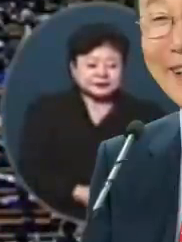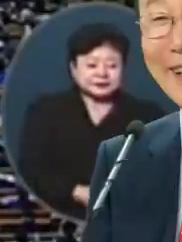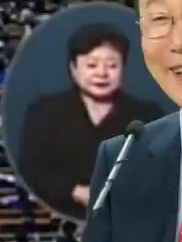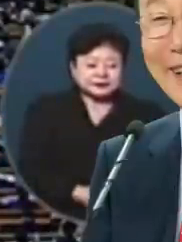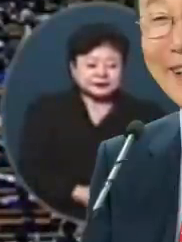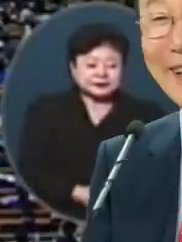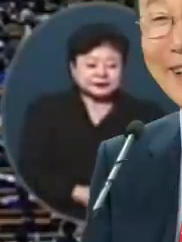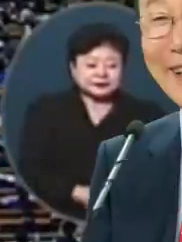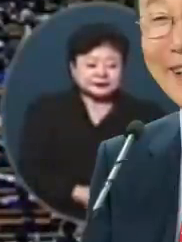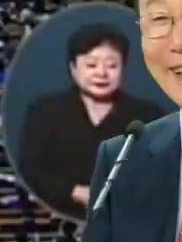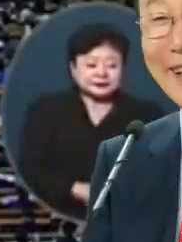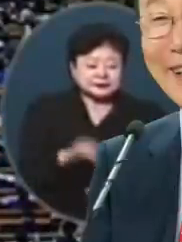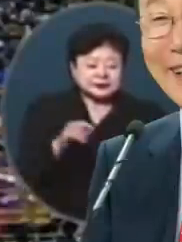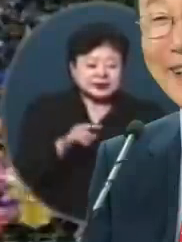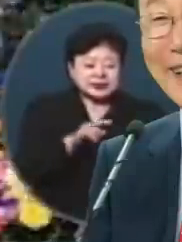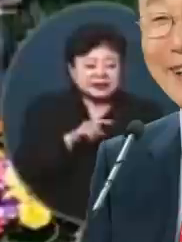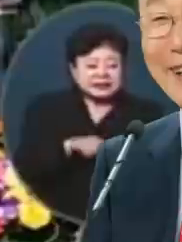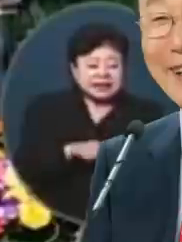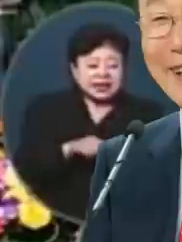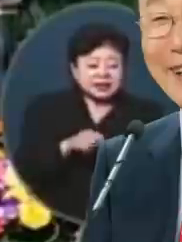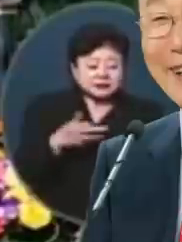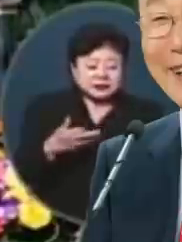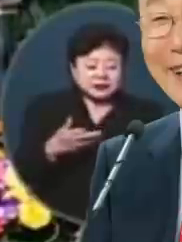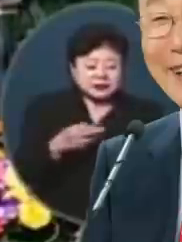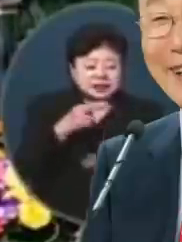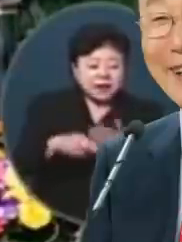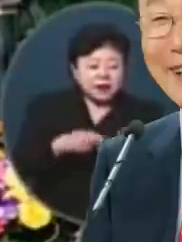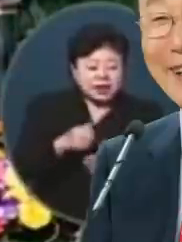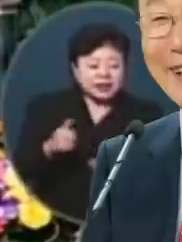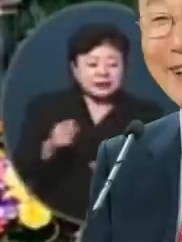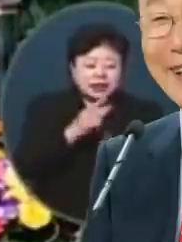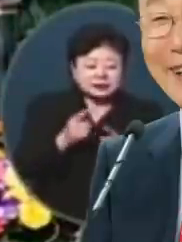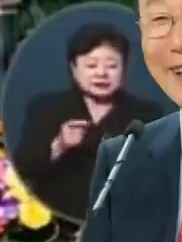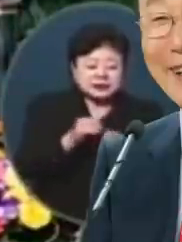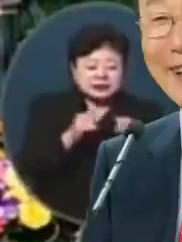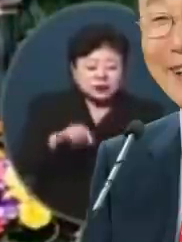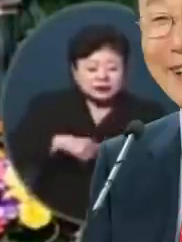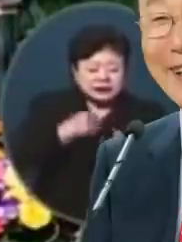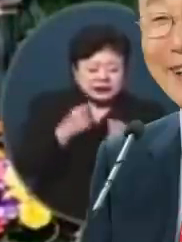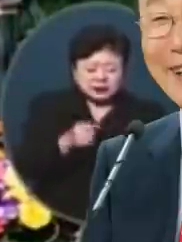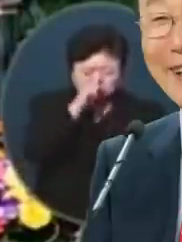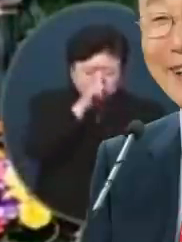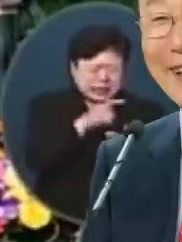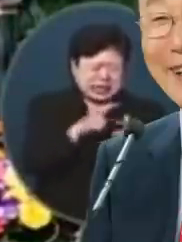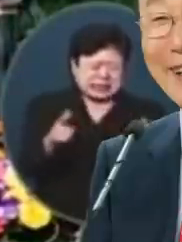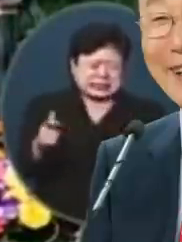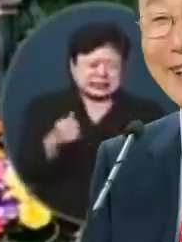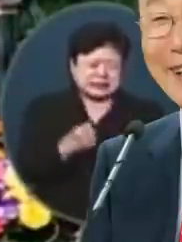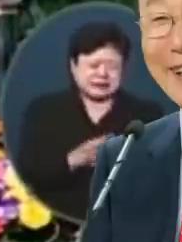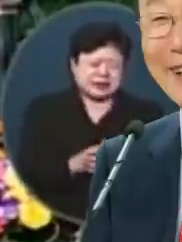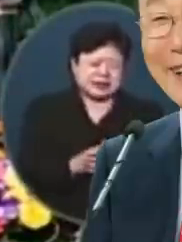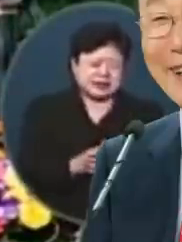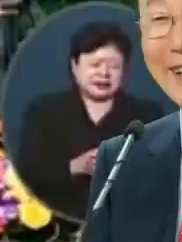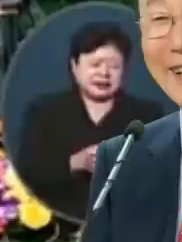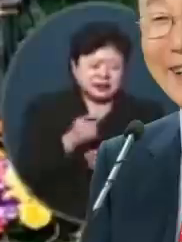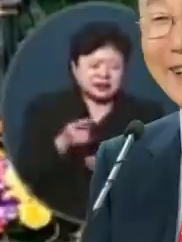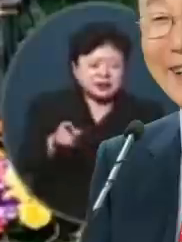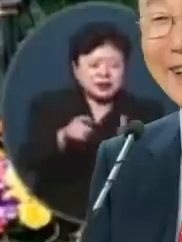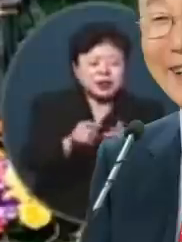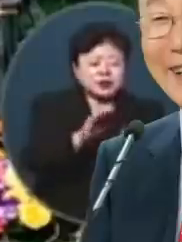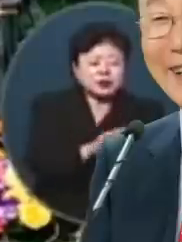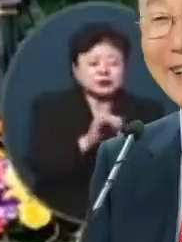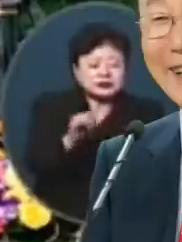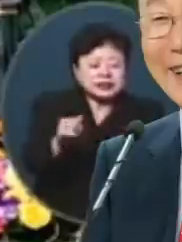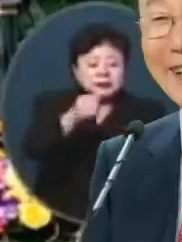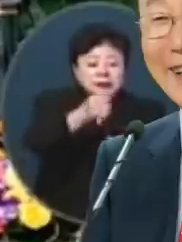지으시는데 창세기 2장 18절에 보면 야훼 하나님이 이르시되 사람이 혼자 사는 것이 좋지 아니하니 내가 그를 위하여 돕는